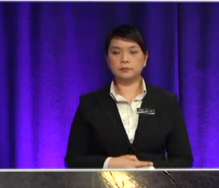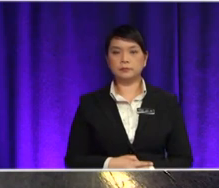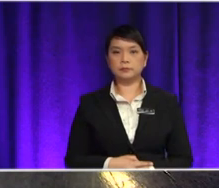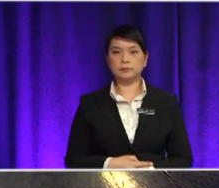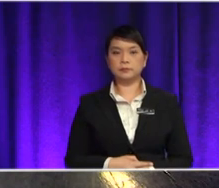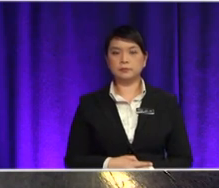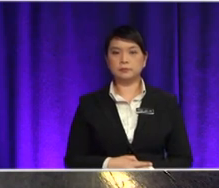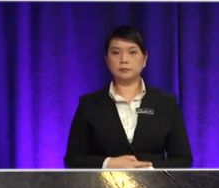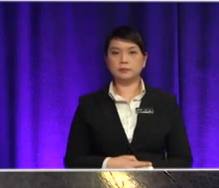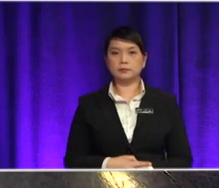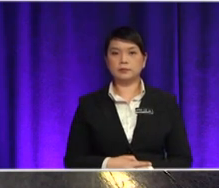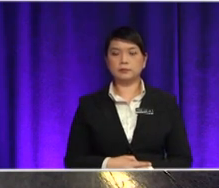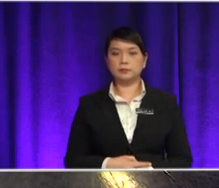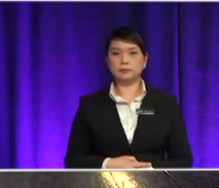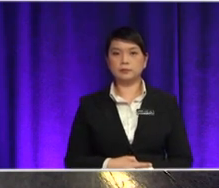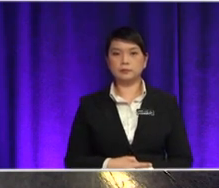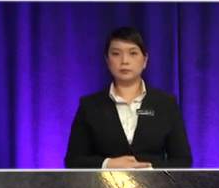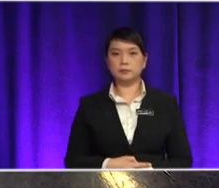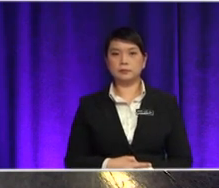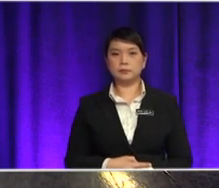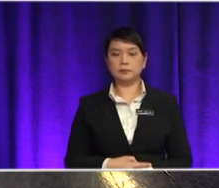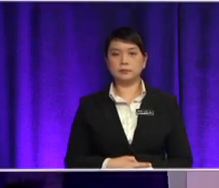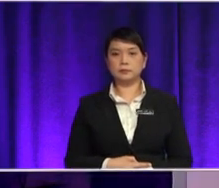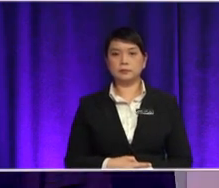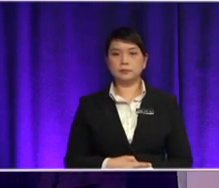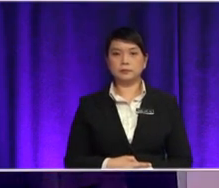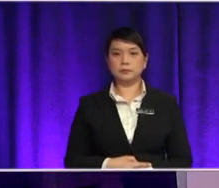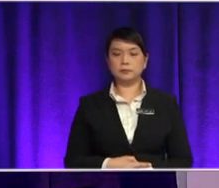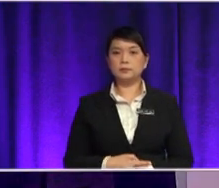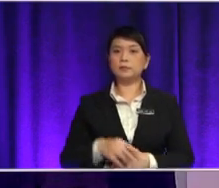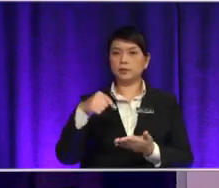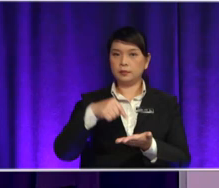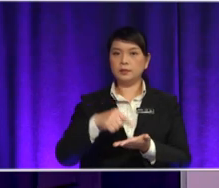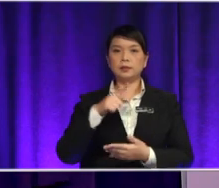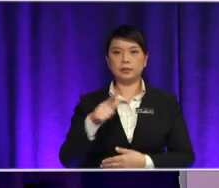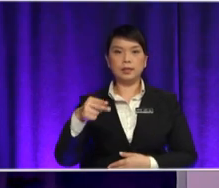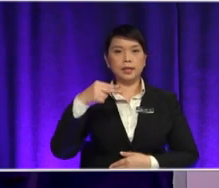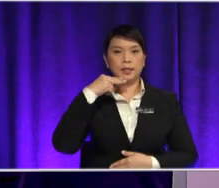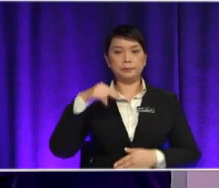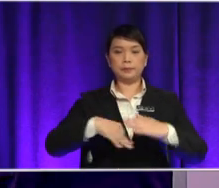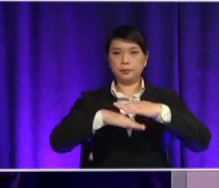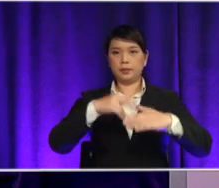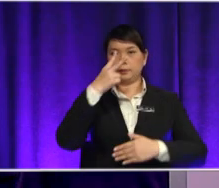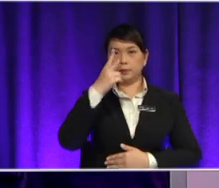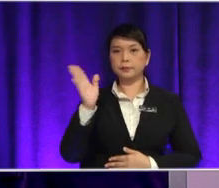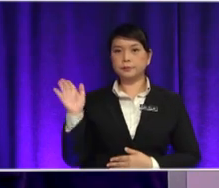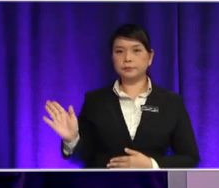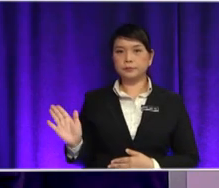160. Ya. Yeah. 165. Ya. Yeah. Dan 170. Ya. Yeah. Inilah had bawah. Manakala had atas